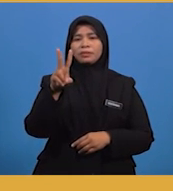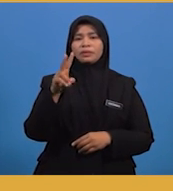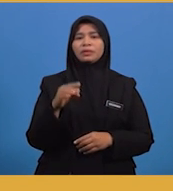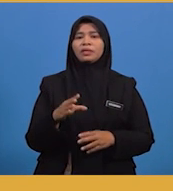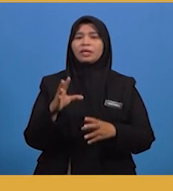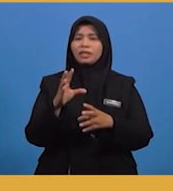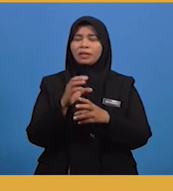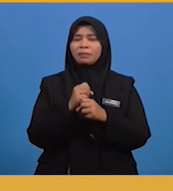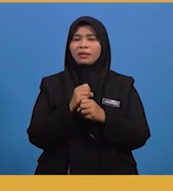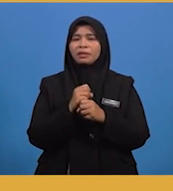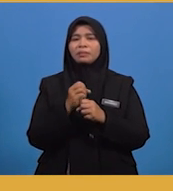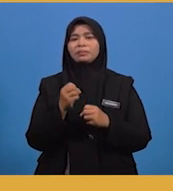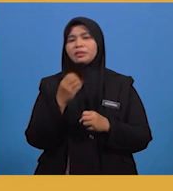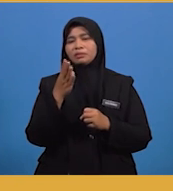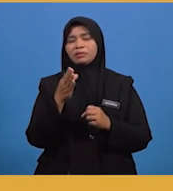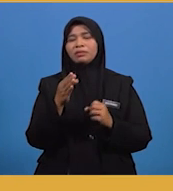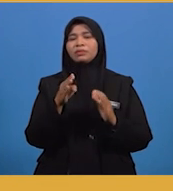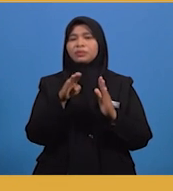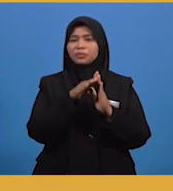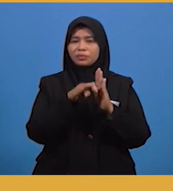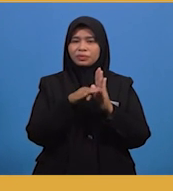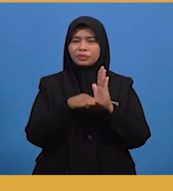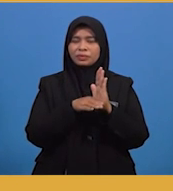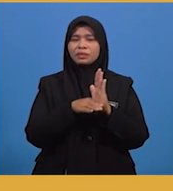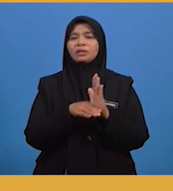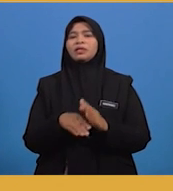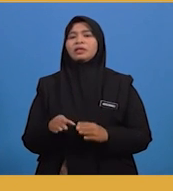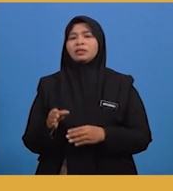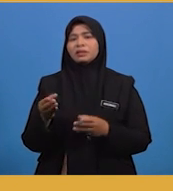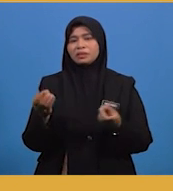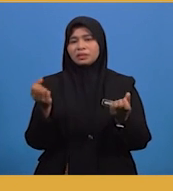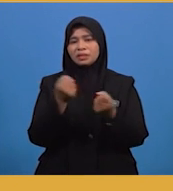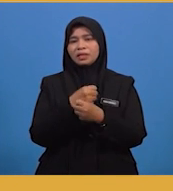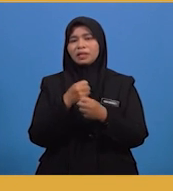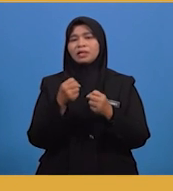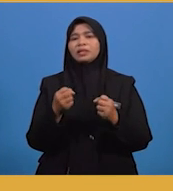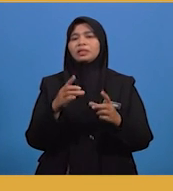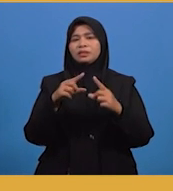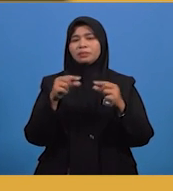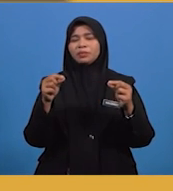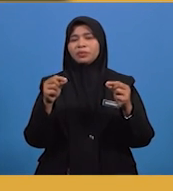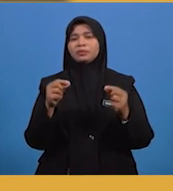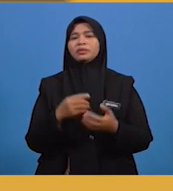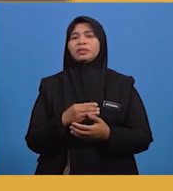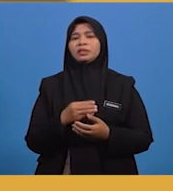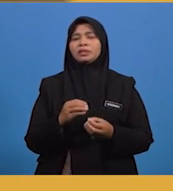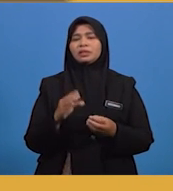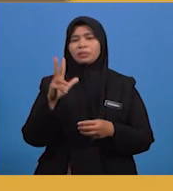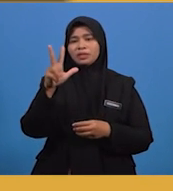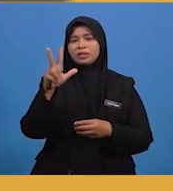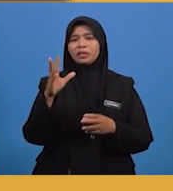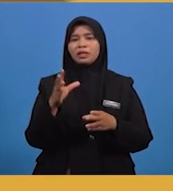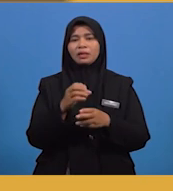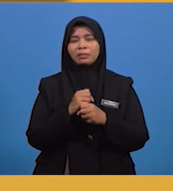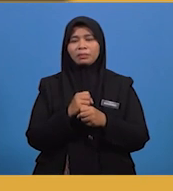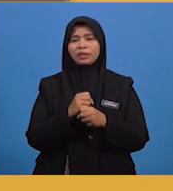dapat menyatakan kronologi kemarahan tentera Jepun dan dapat menerangkan